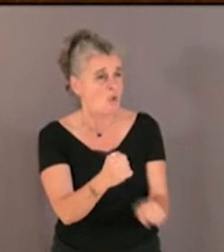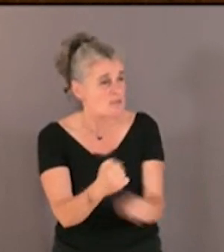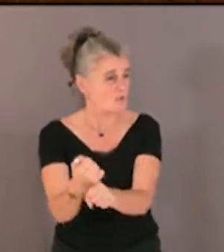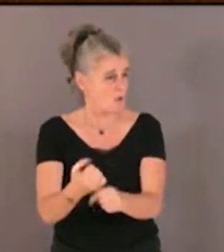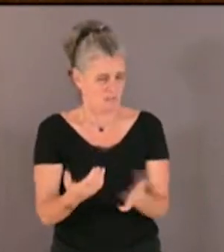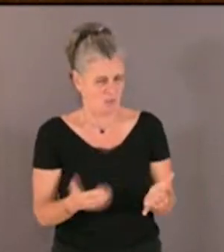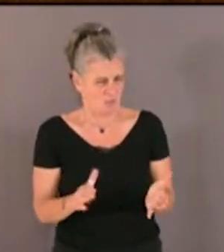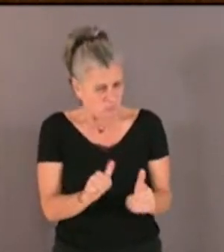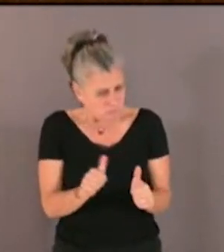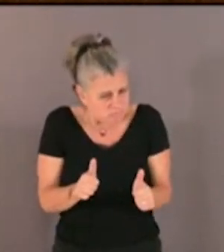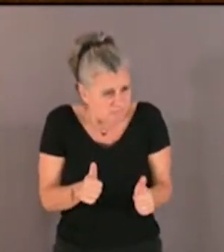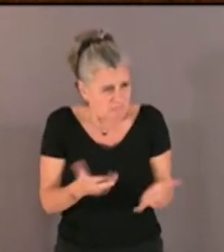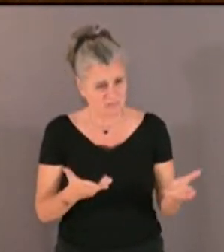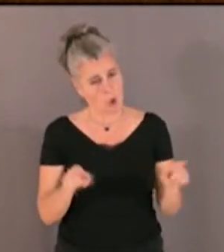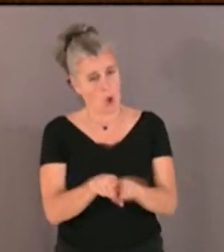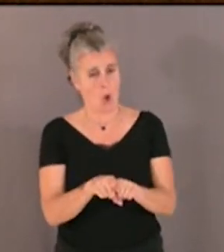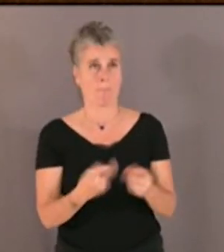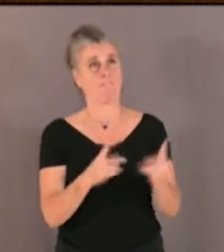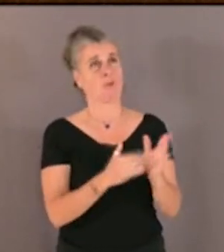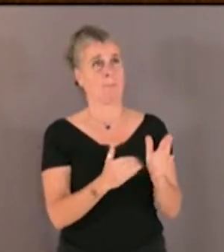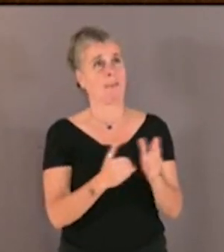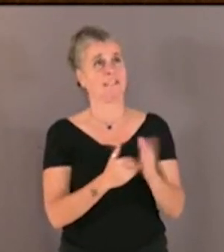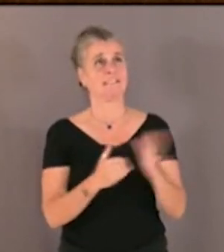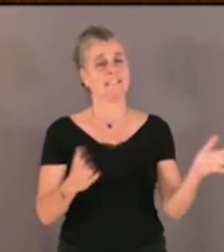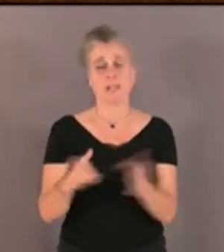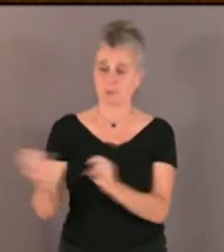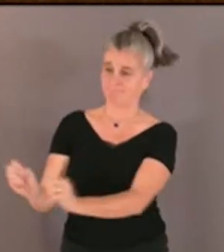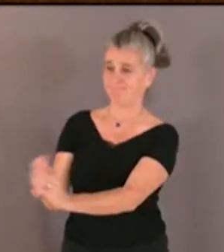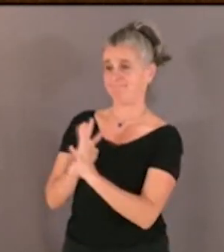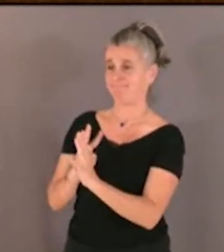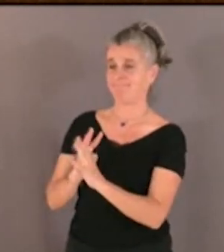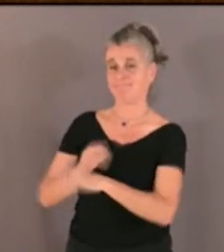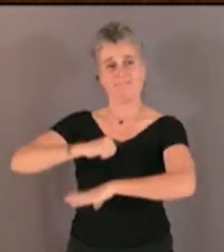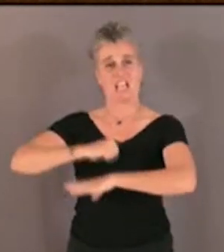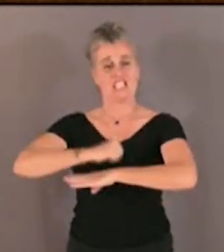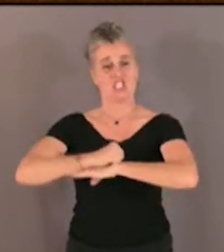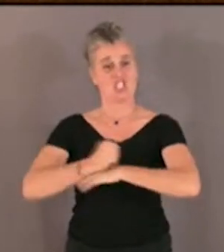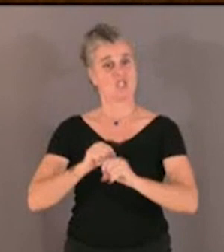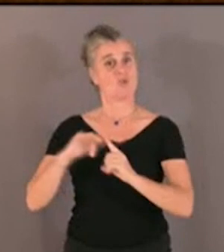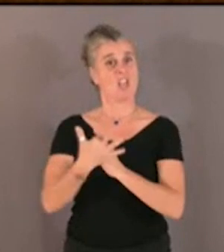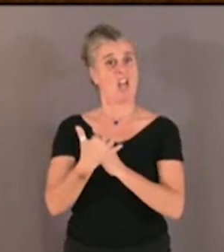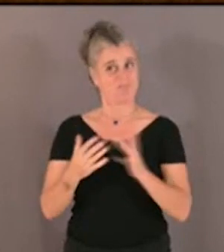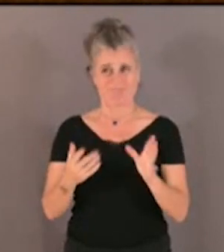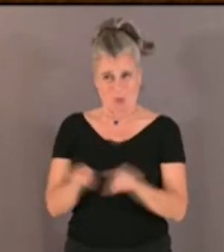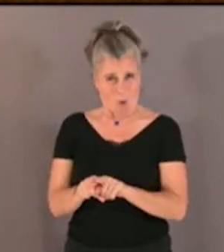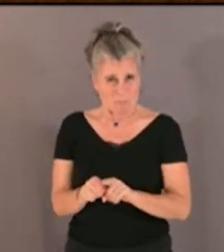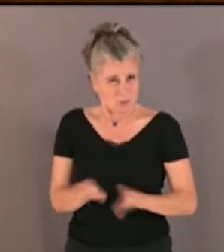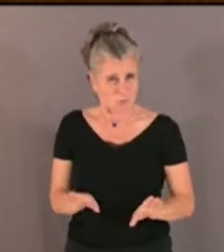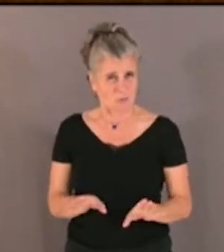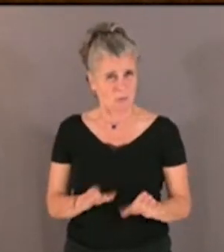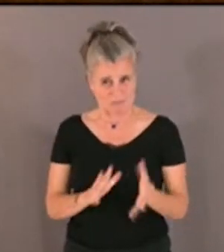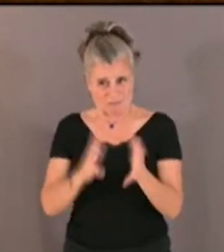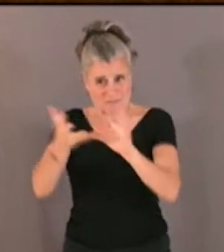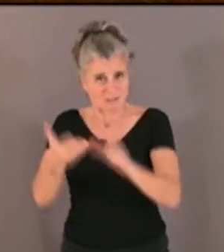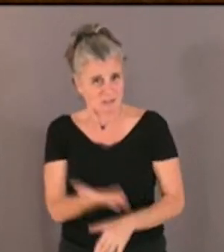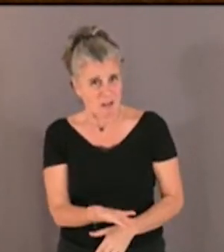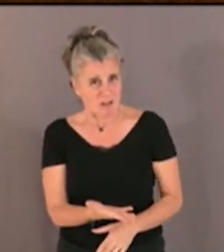un véritable guichet social. En particulier, évidemment, selon votre